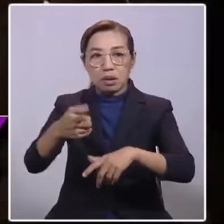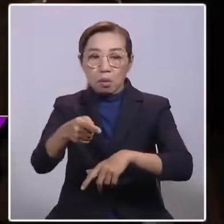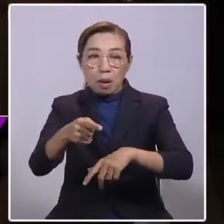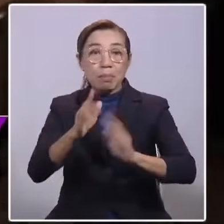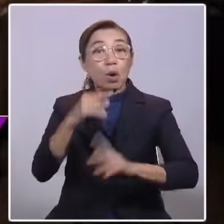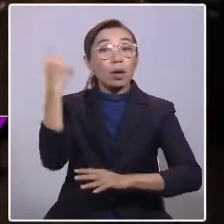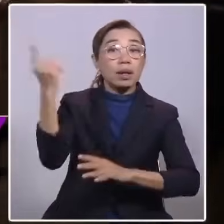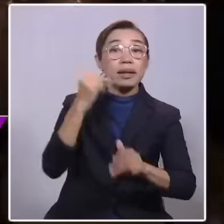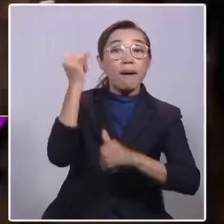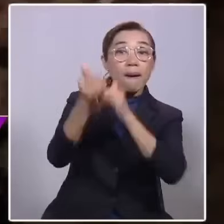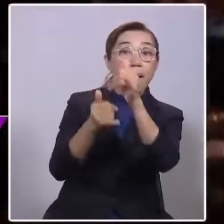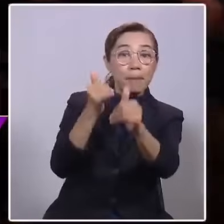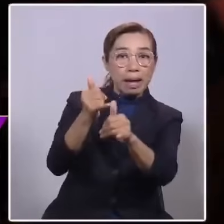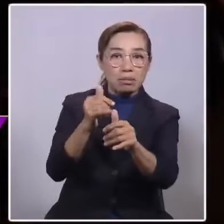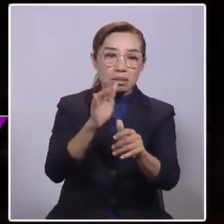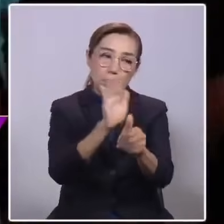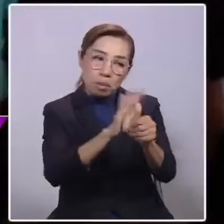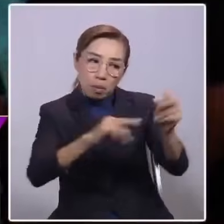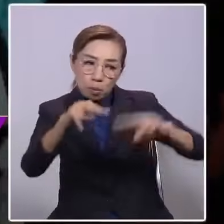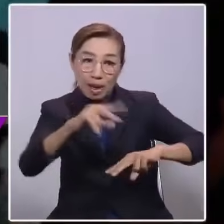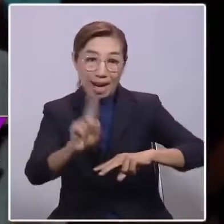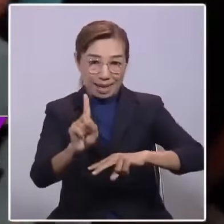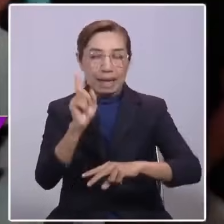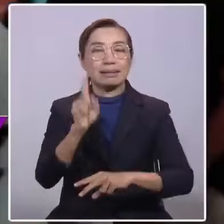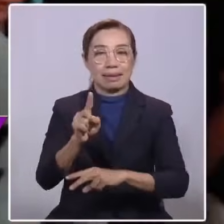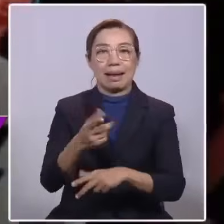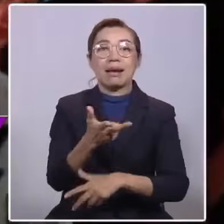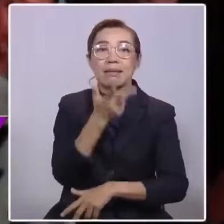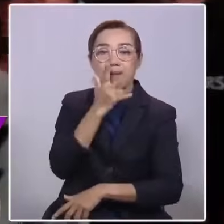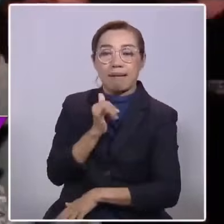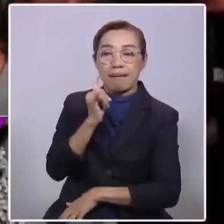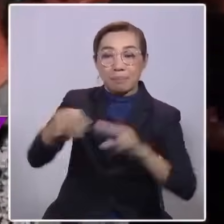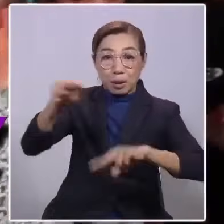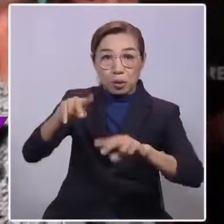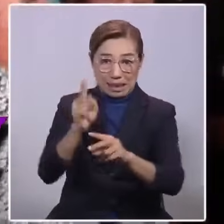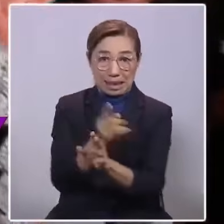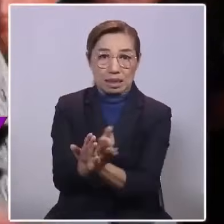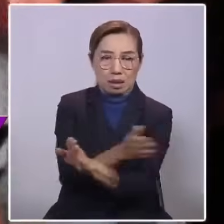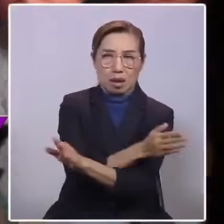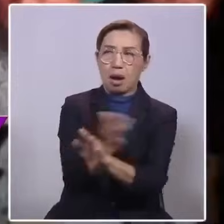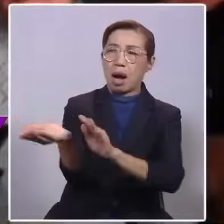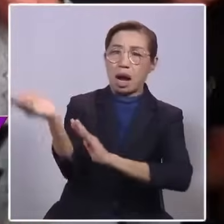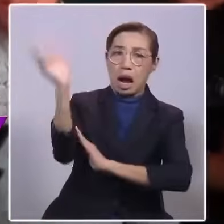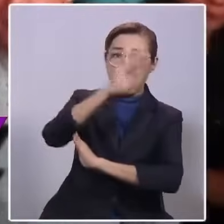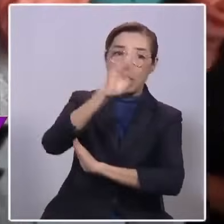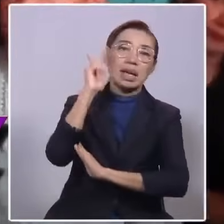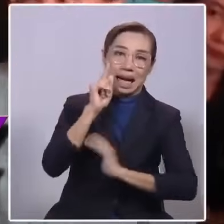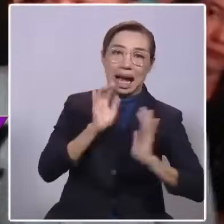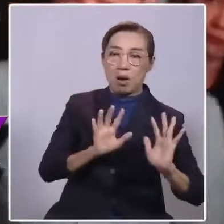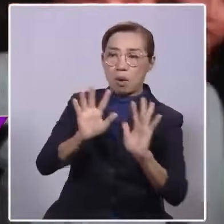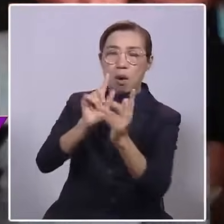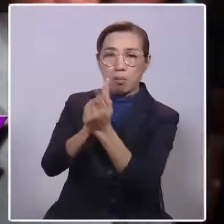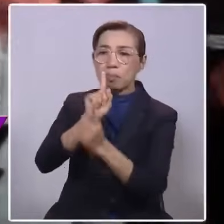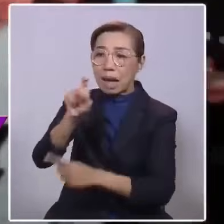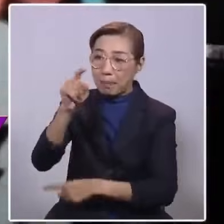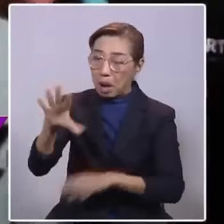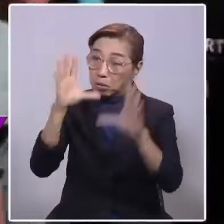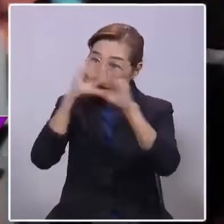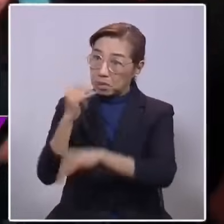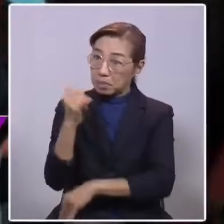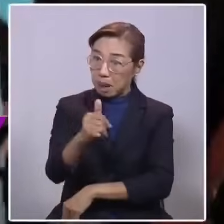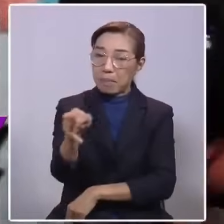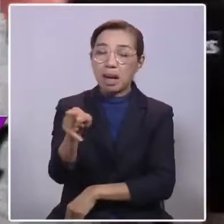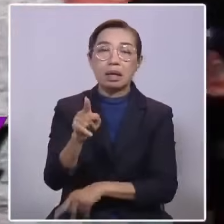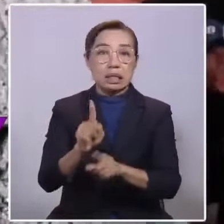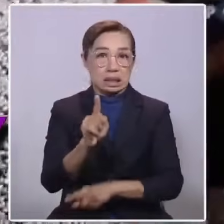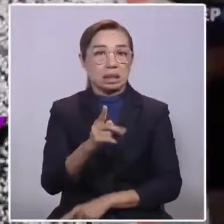เที่ยวจริงๆก่อนหน้านี้นะตั้งแต่ช่วงกลางวันเนี่ยผู้สื่อข่าวก็ไปถามนะท่านคืนนี้ท่านจะลงพื้นที่ไปตรวจสอบหรือเปล่าคุณอนุทินไม่ไม่ได้